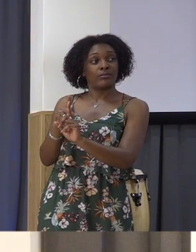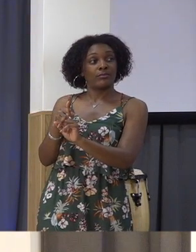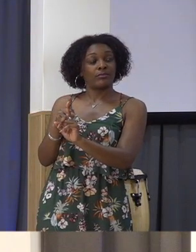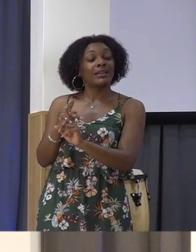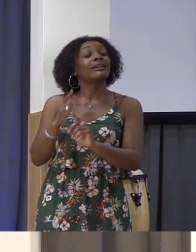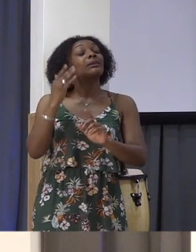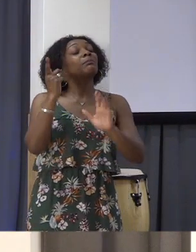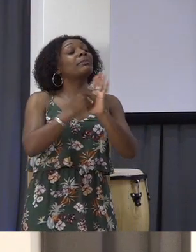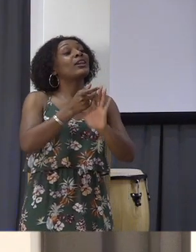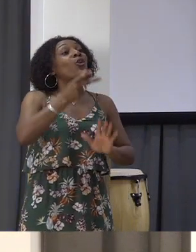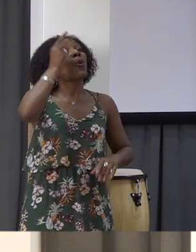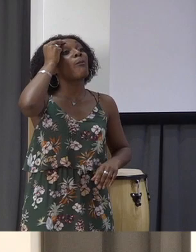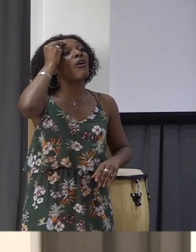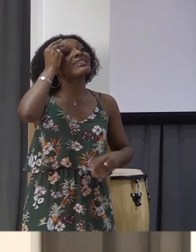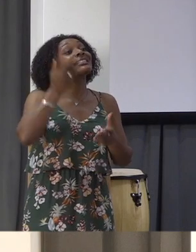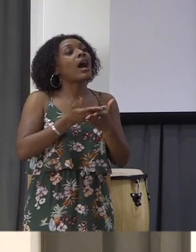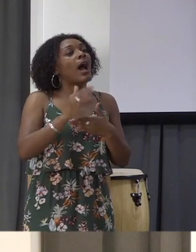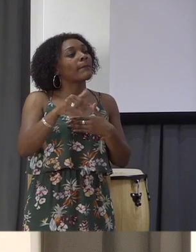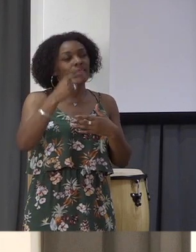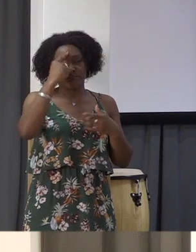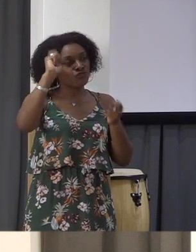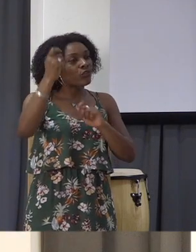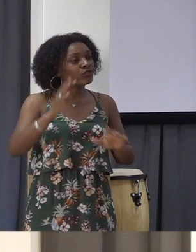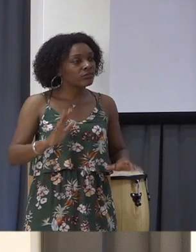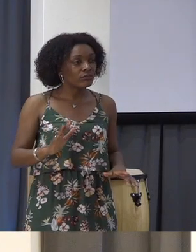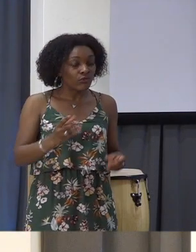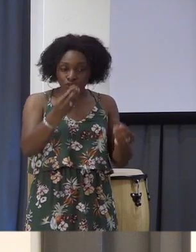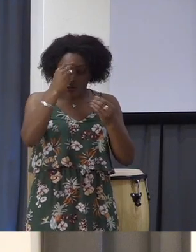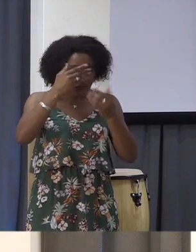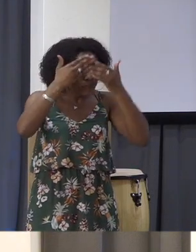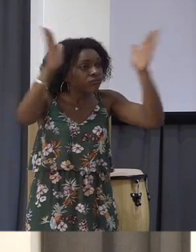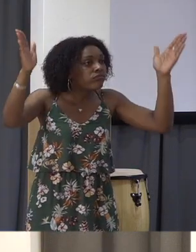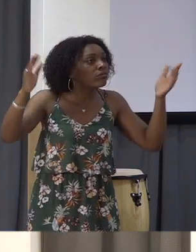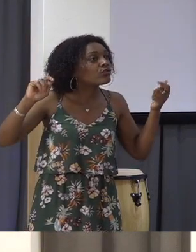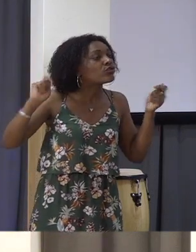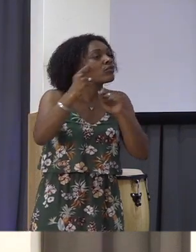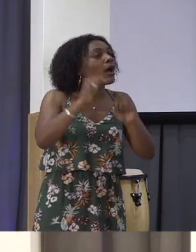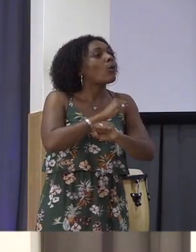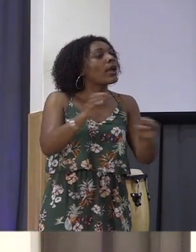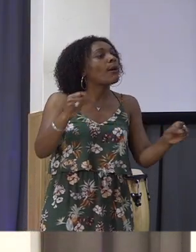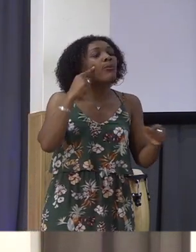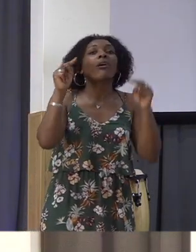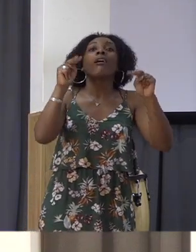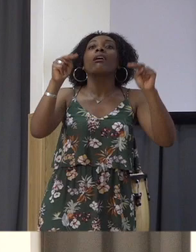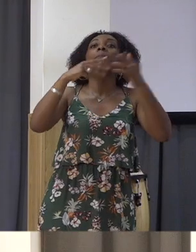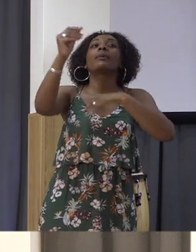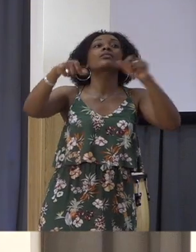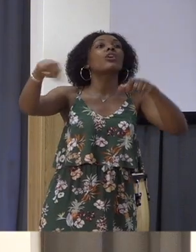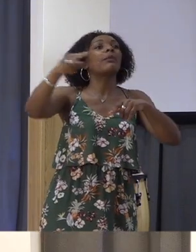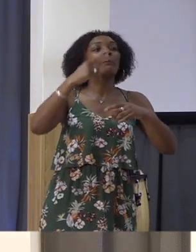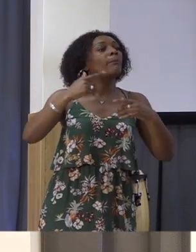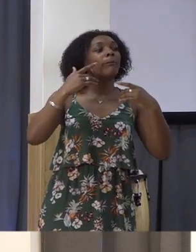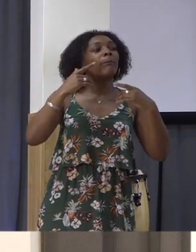cela, croyez-moi, ça change notre regard. Ça change notre regard vers même ceux qui sont au